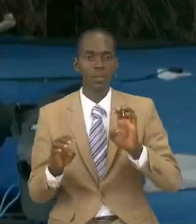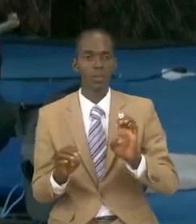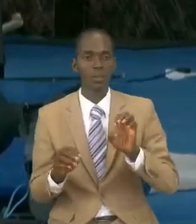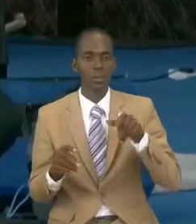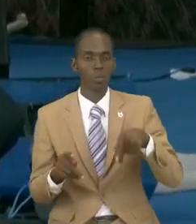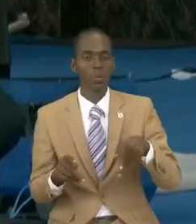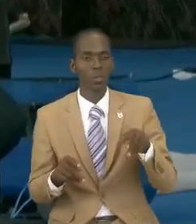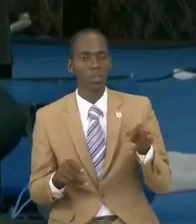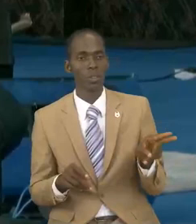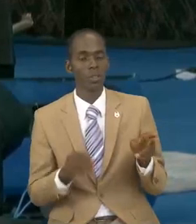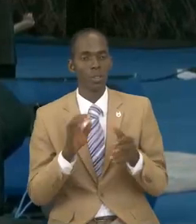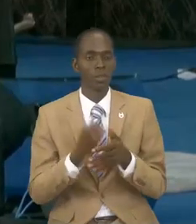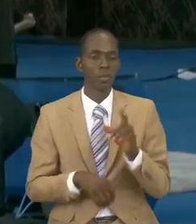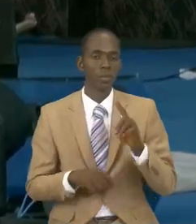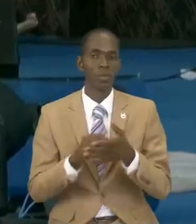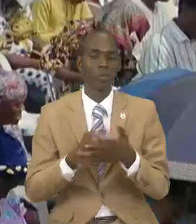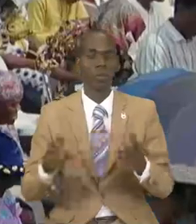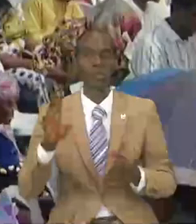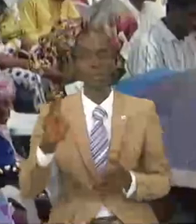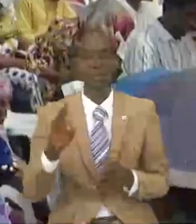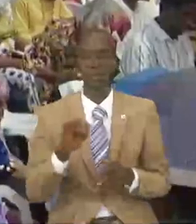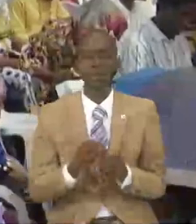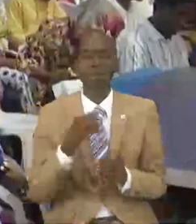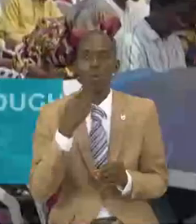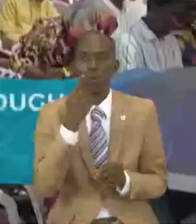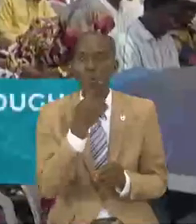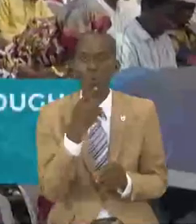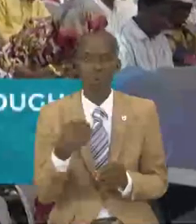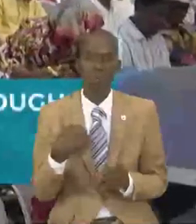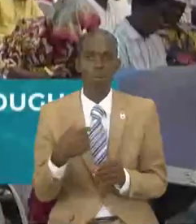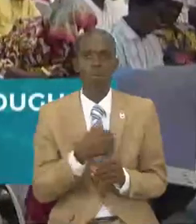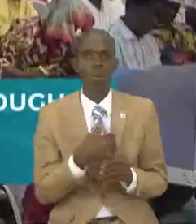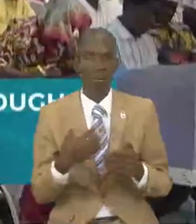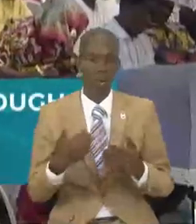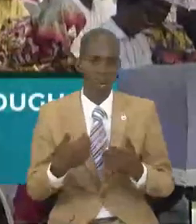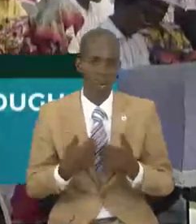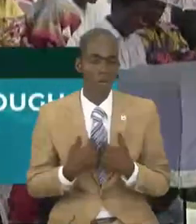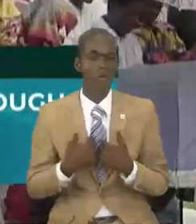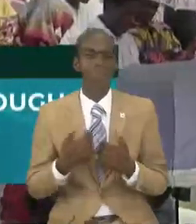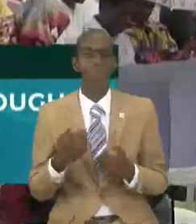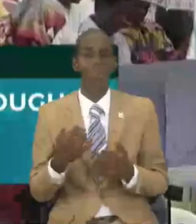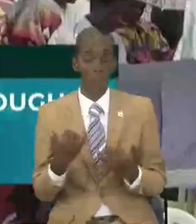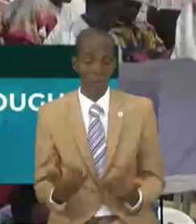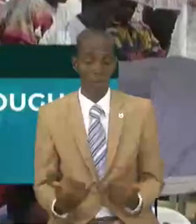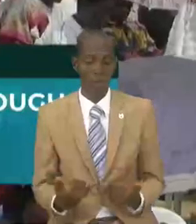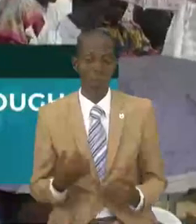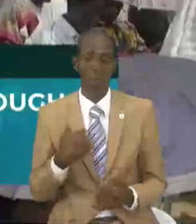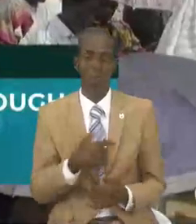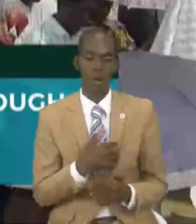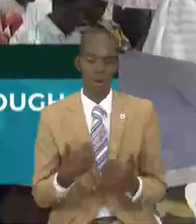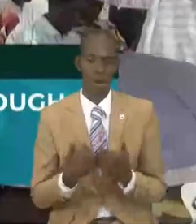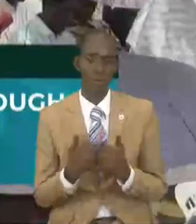Éphésiens chapitre 1 verset 7. En lui, nous avons, en ce temps présent, nous